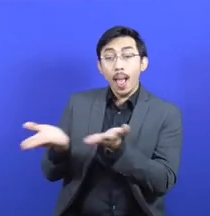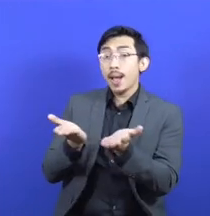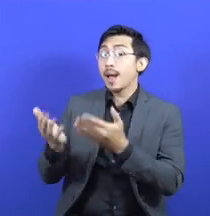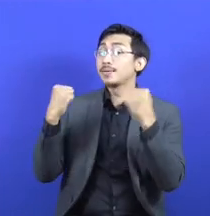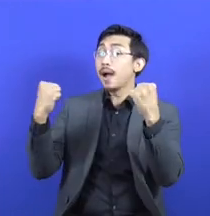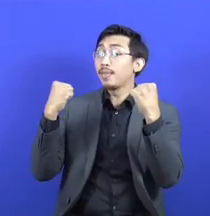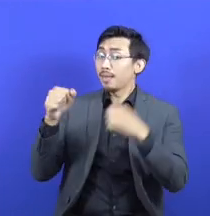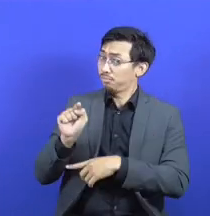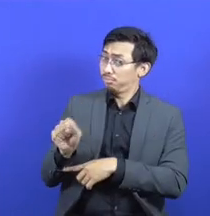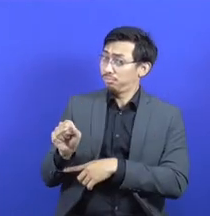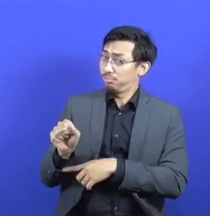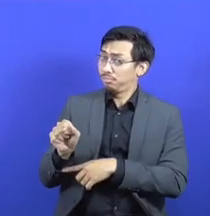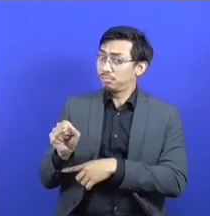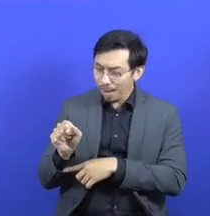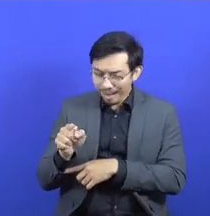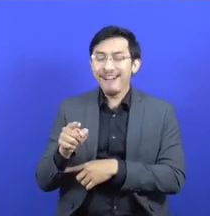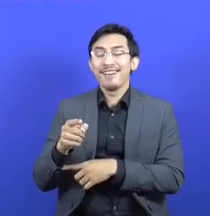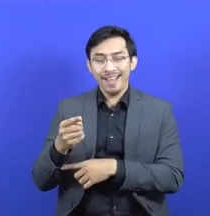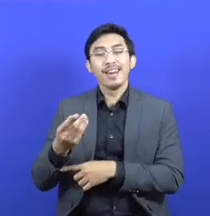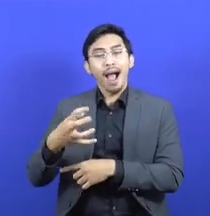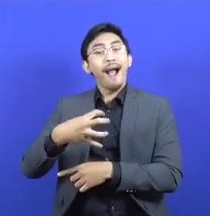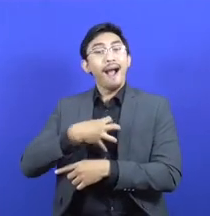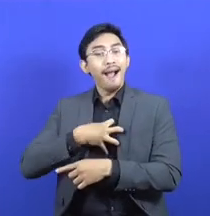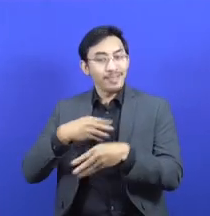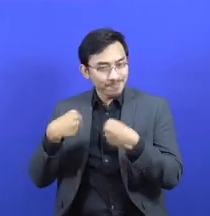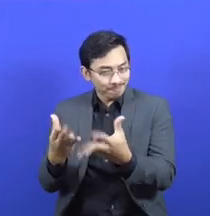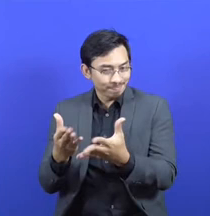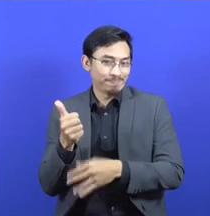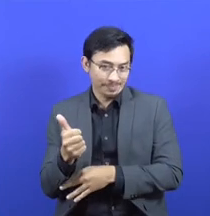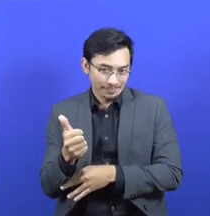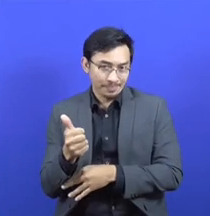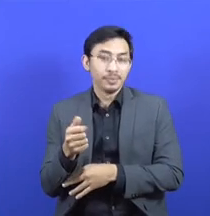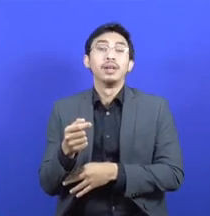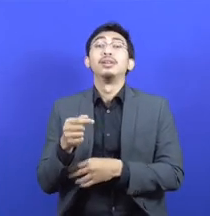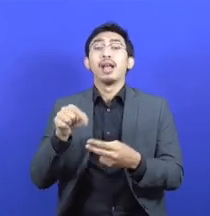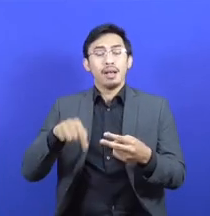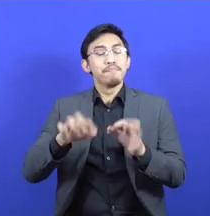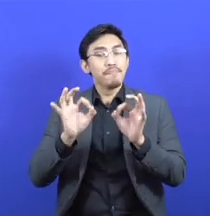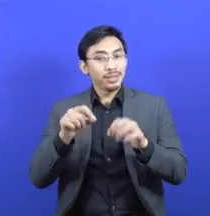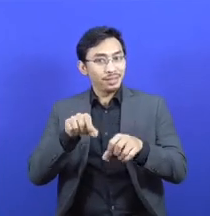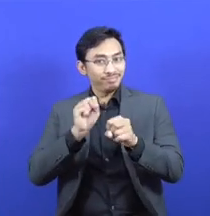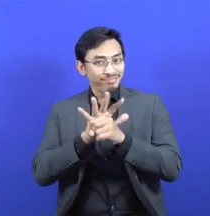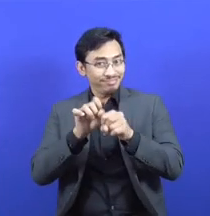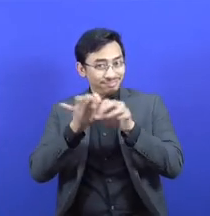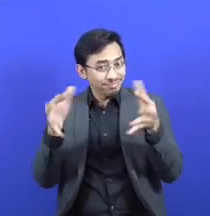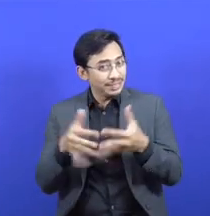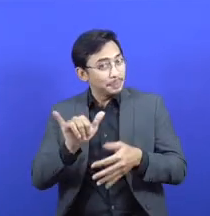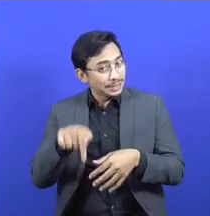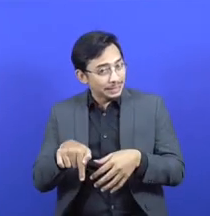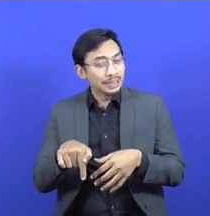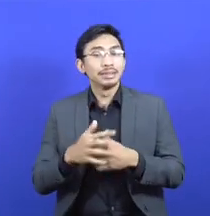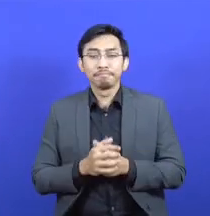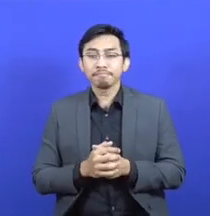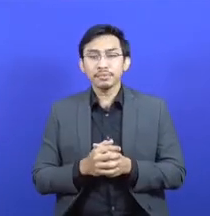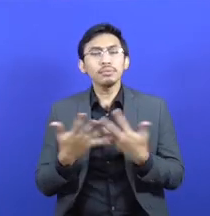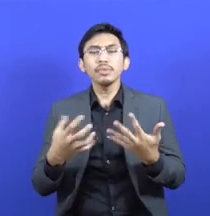di sektor layanan kesehatan itu juga perlu loh mendapatkan jaminan hak. Terlebih lagi di masa pandemi kayak gini nih.